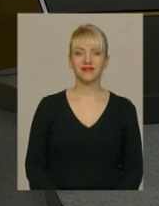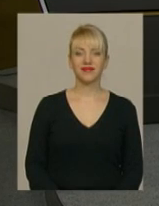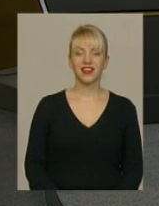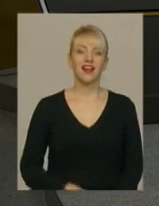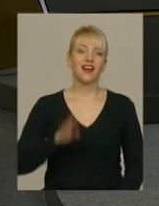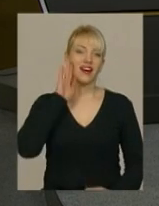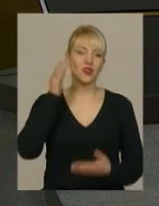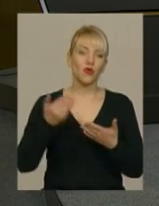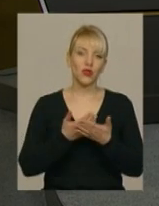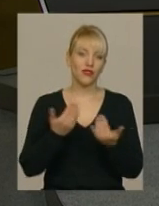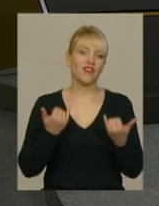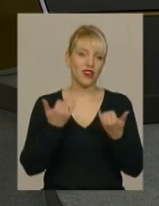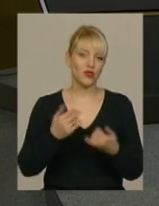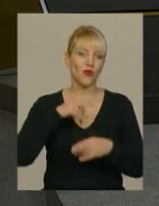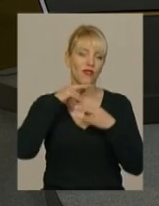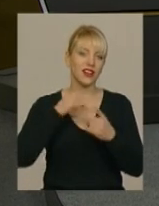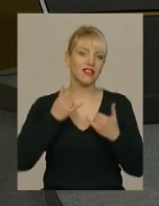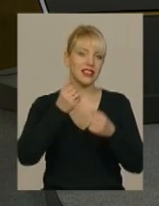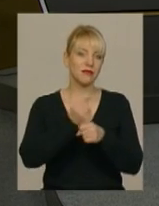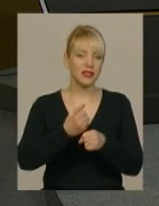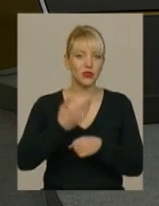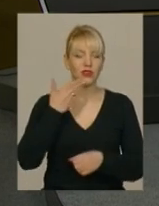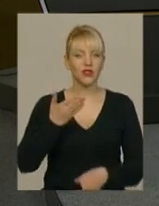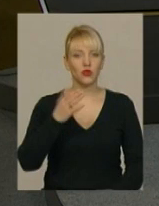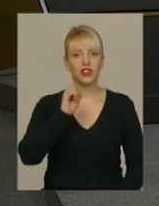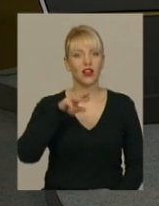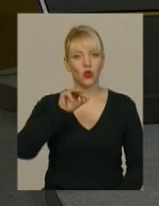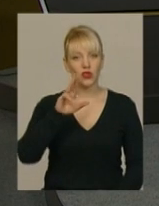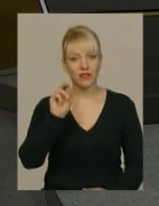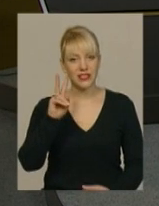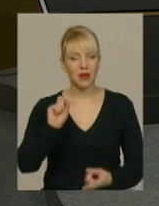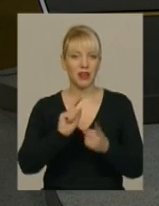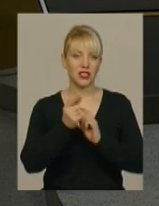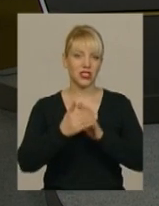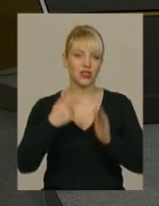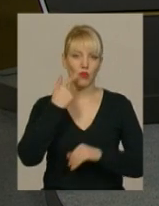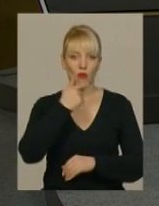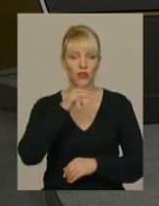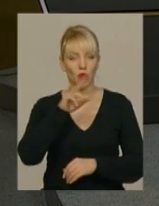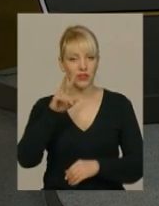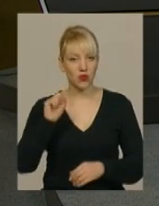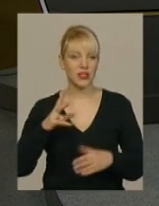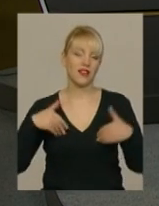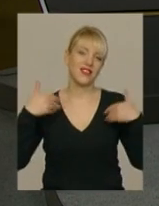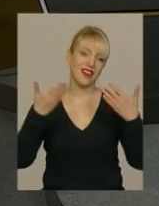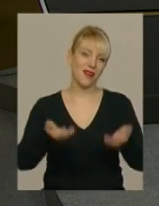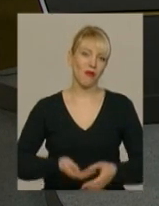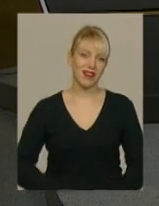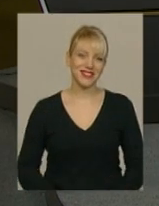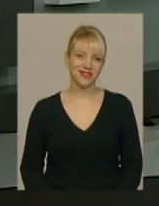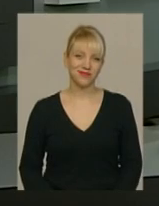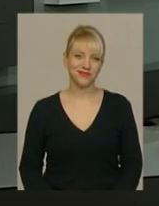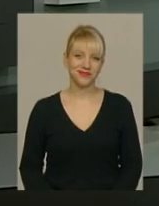Ранковий випуск новин до вашої уваги. В студії працюють ведуча Ярослава Антошевська, перекладач на жестову мову Оксана Фіновська. Ми вітаємо вас.